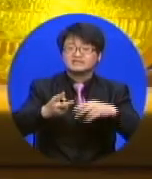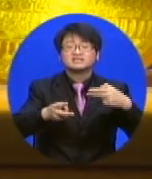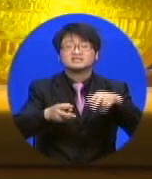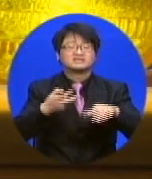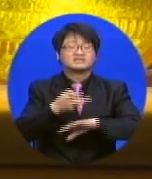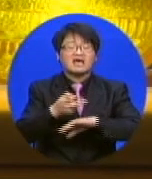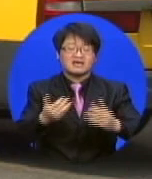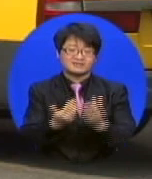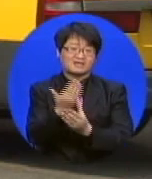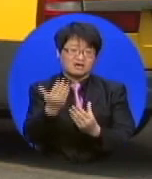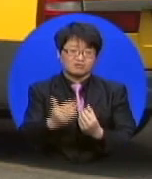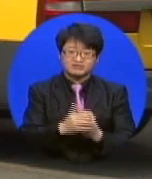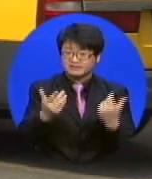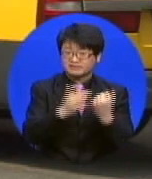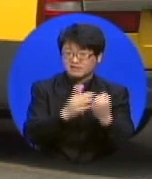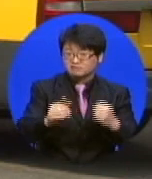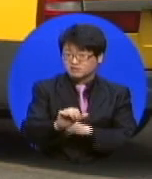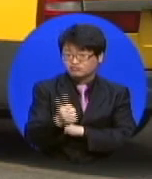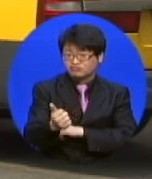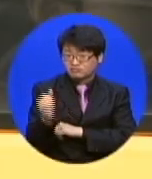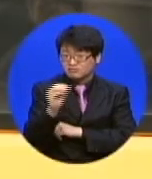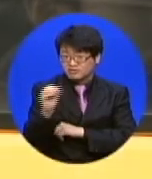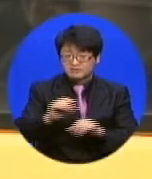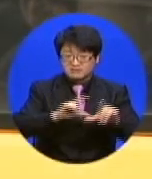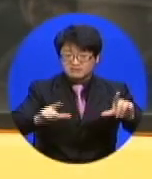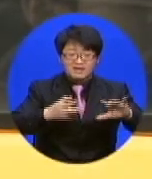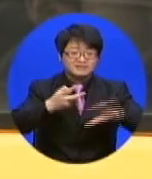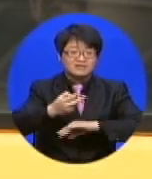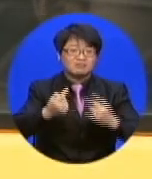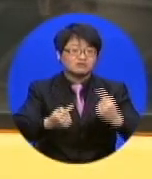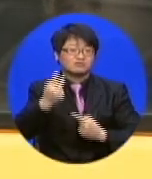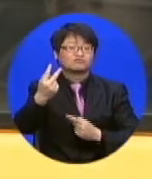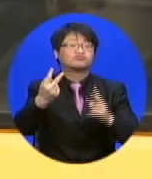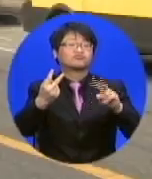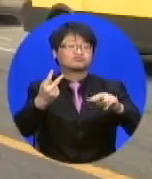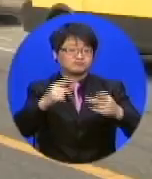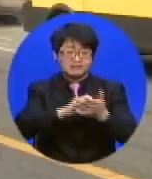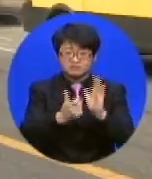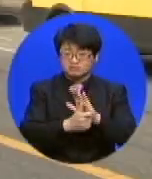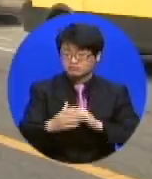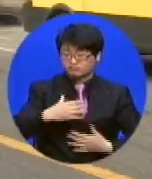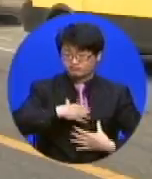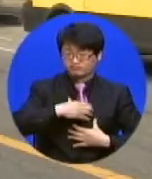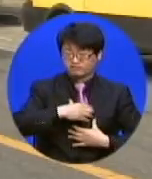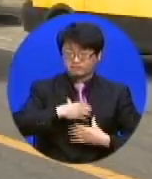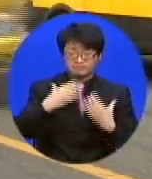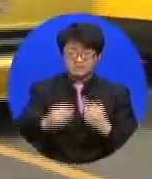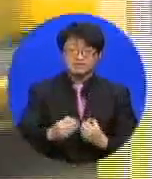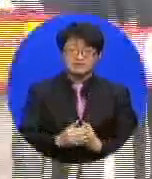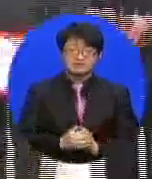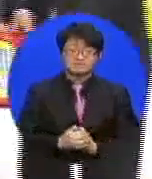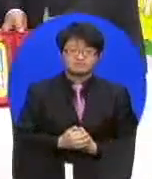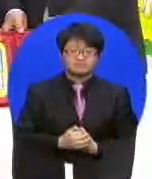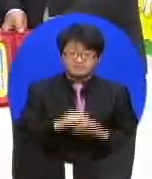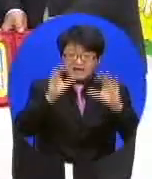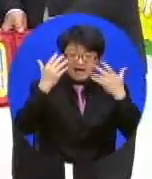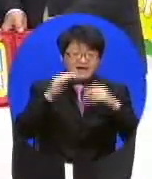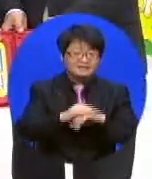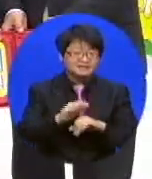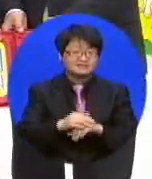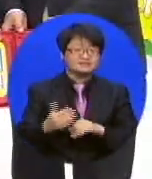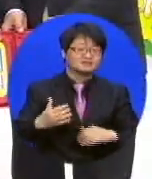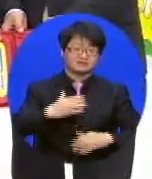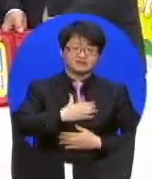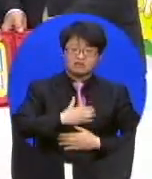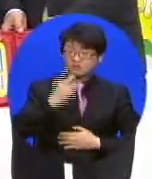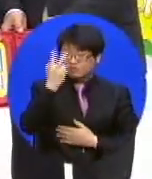사고. 이로 인한 사망률은 일반 차량 사고보다 두 배에 이를 만큼 위험합니다. 아이들을 아찔한